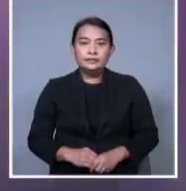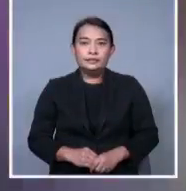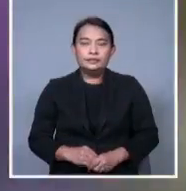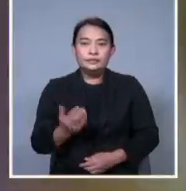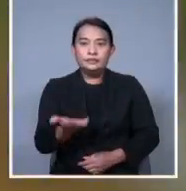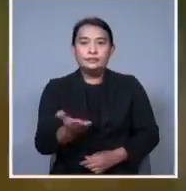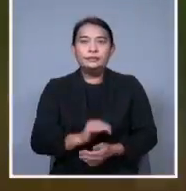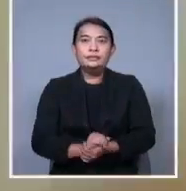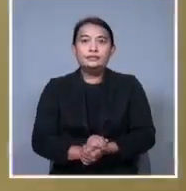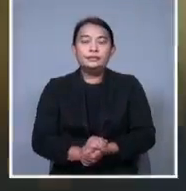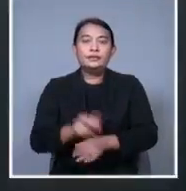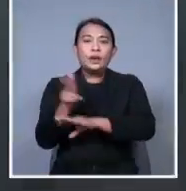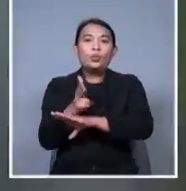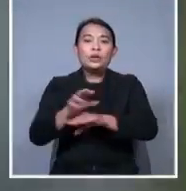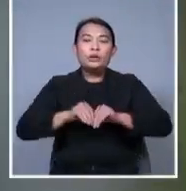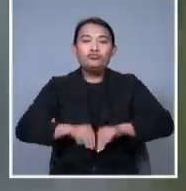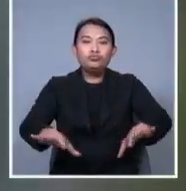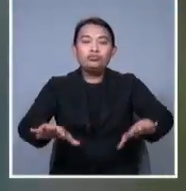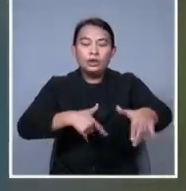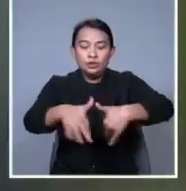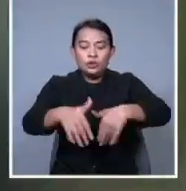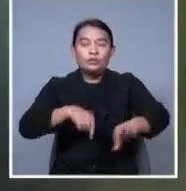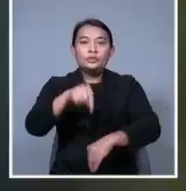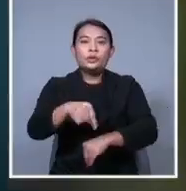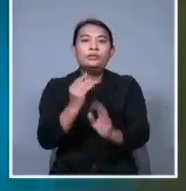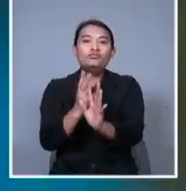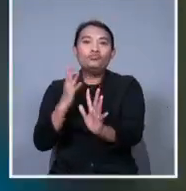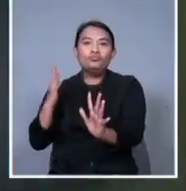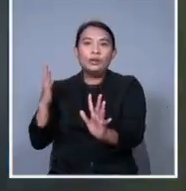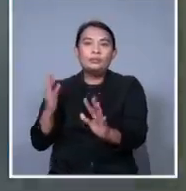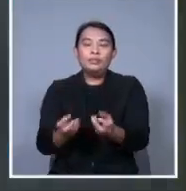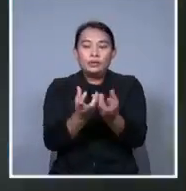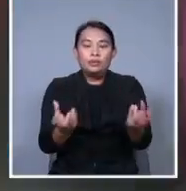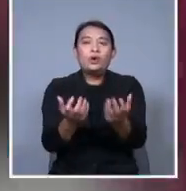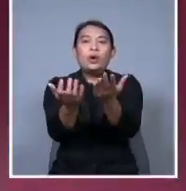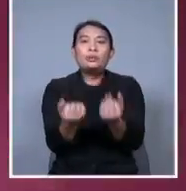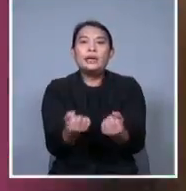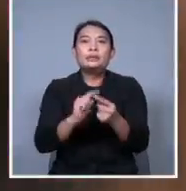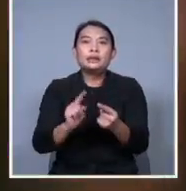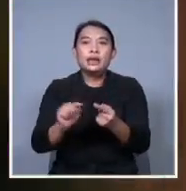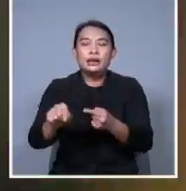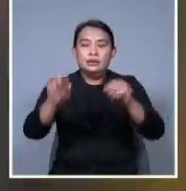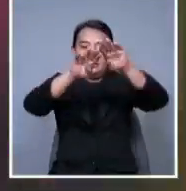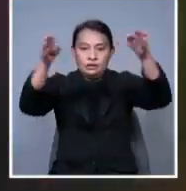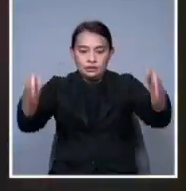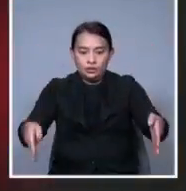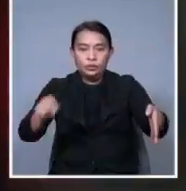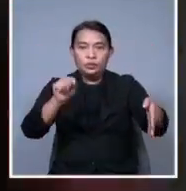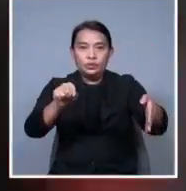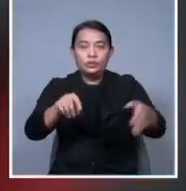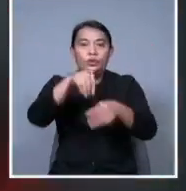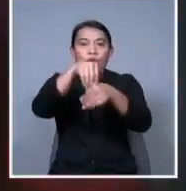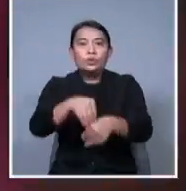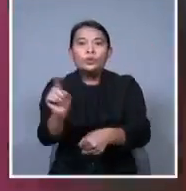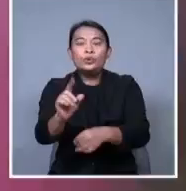กรณีที่มีการเผยแพร่คลิปครับเป็นภาพที่ชาวบ้านกำลังต่อแถวเพื่อรับอาหารต่างๆจากตู้ปันสุกจุดนี้ยังเนี่ยอยู่ตร